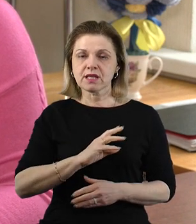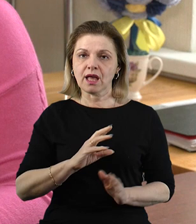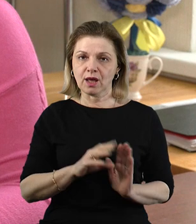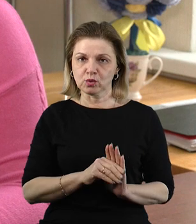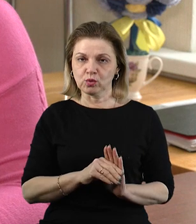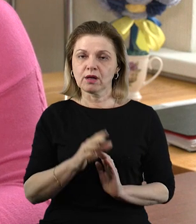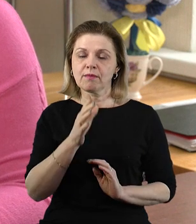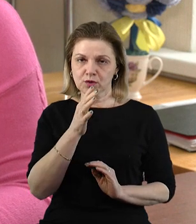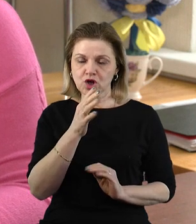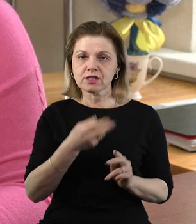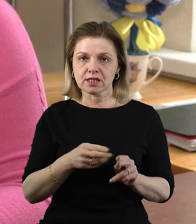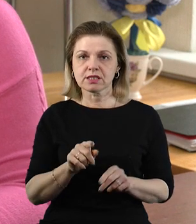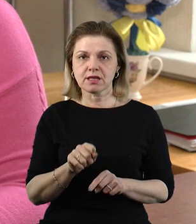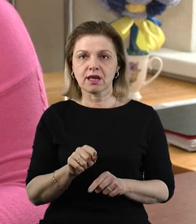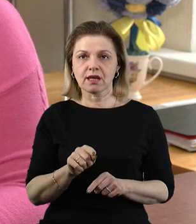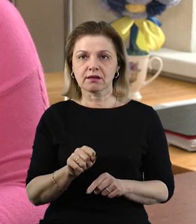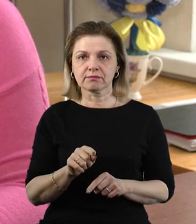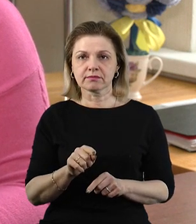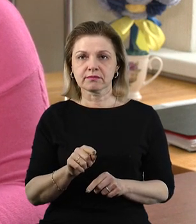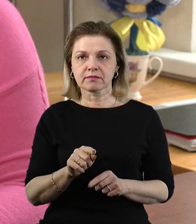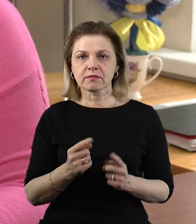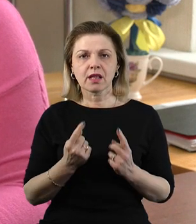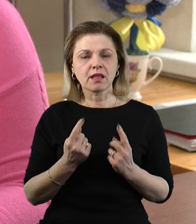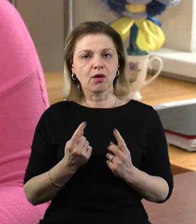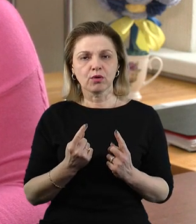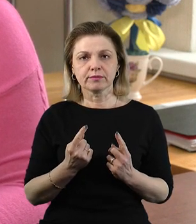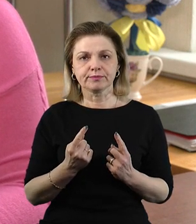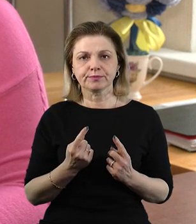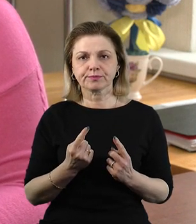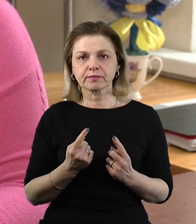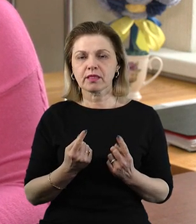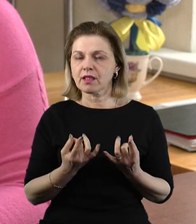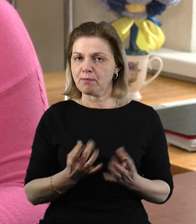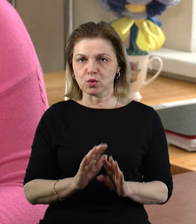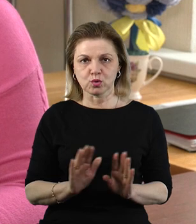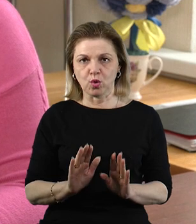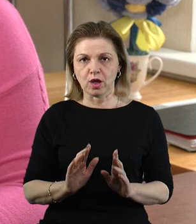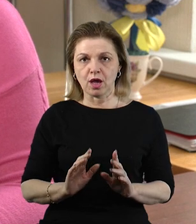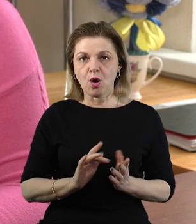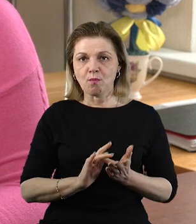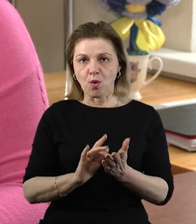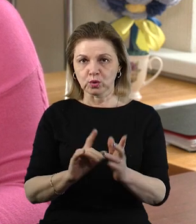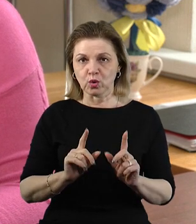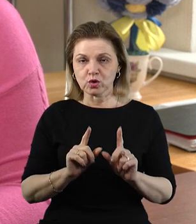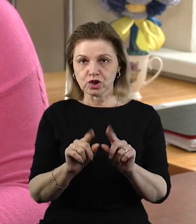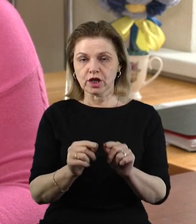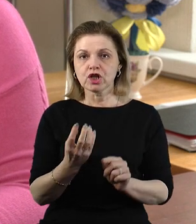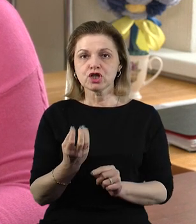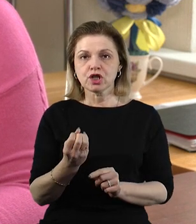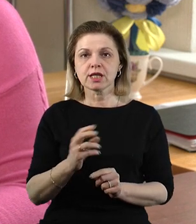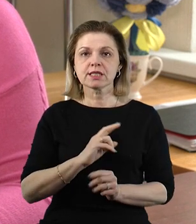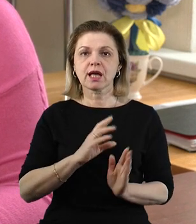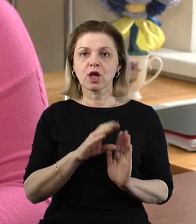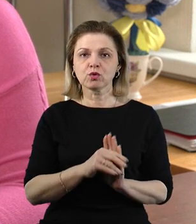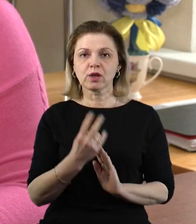загинув під час цієї такої непростої подорожі а крім того ще загинуло